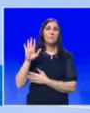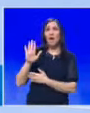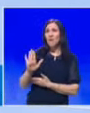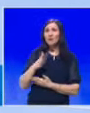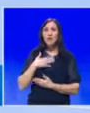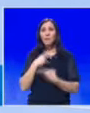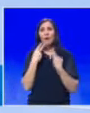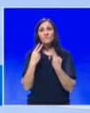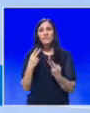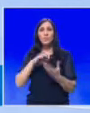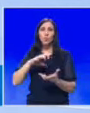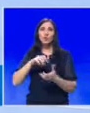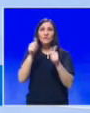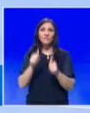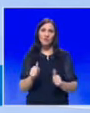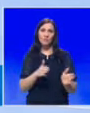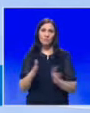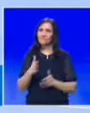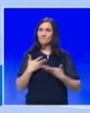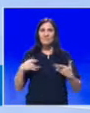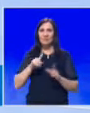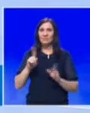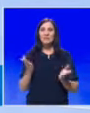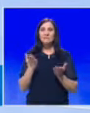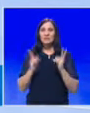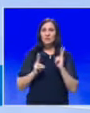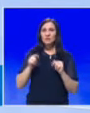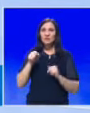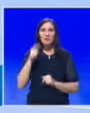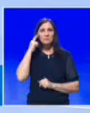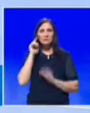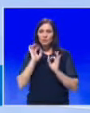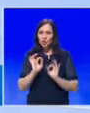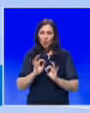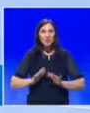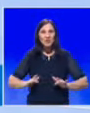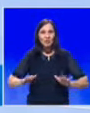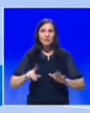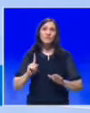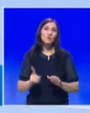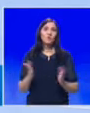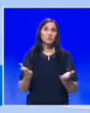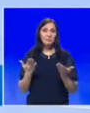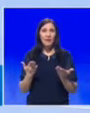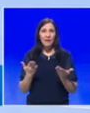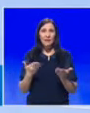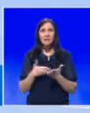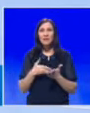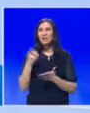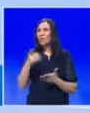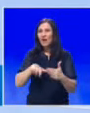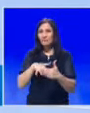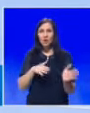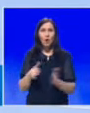има видни политически фигури. Ние не сме съгласни с това и смятаме, че именно ситуацията, в която се намираме, е заради това вмешателство. Как не можете